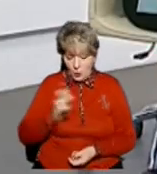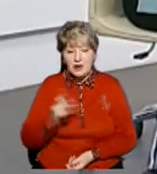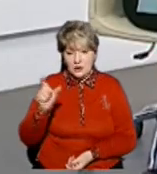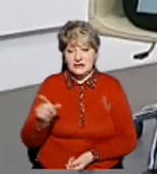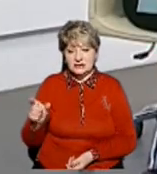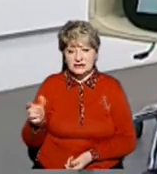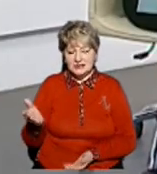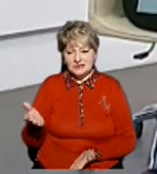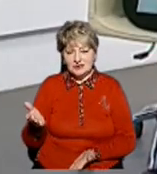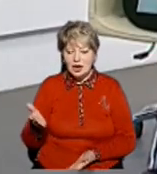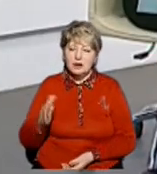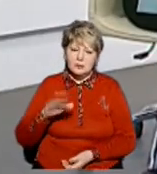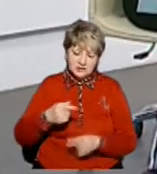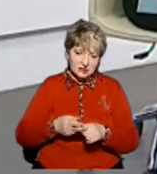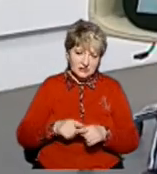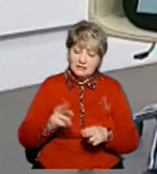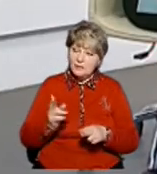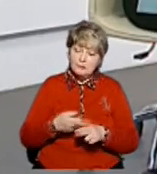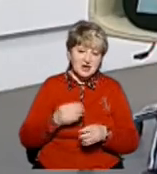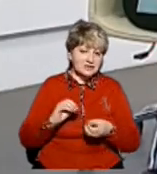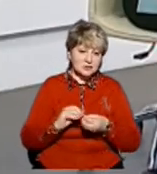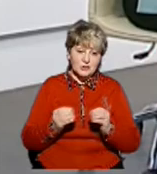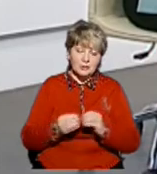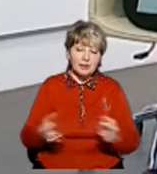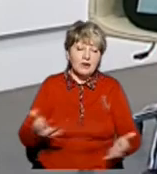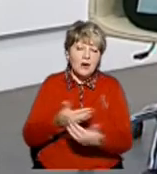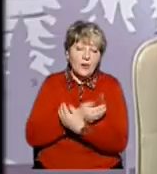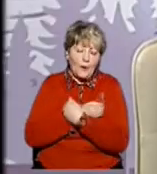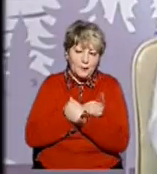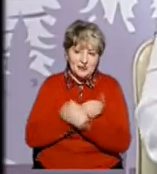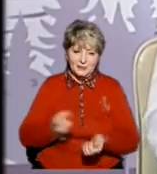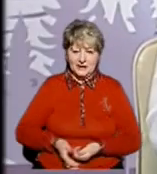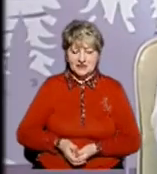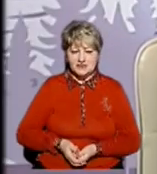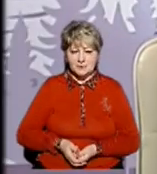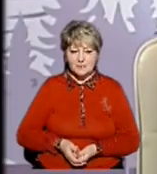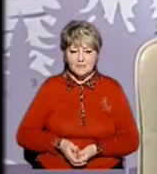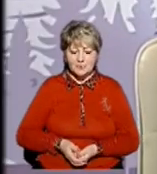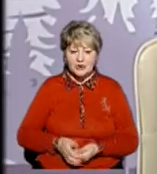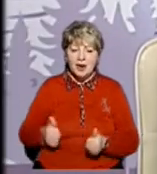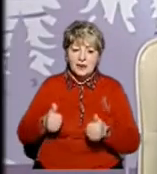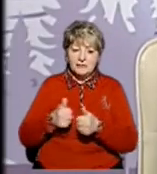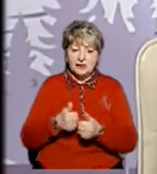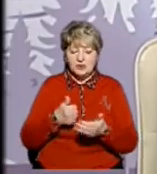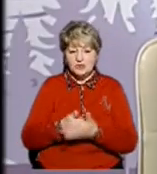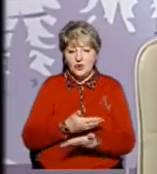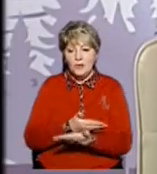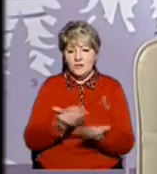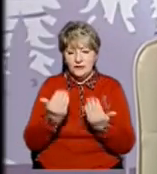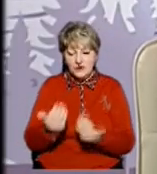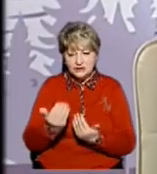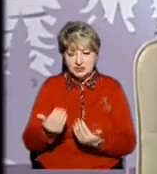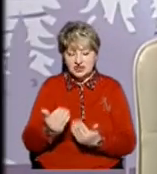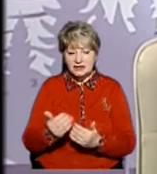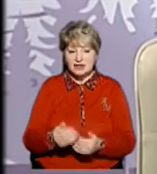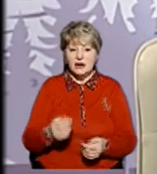після цього, без проблем обнімаються, скажімо так. Приєднуюсь до ваших закликів. Справді, ми маємо пам'ятати,